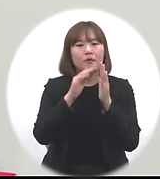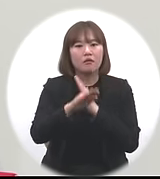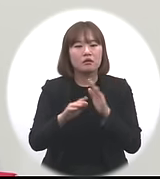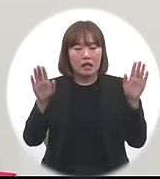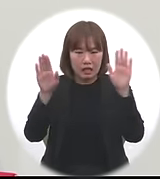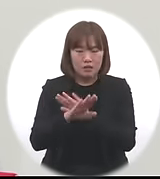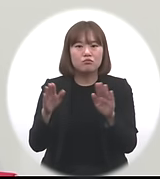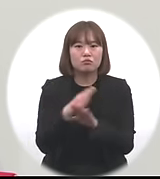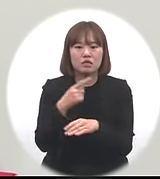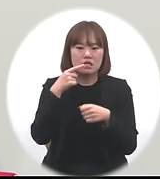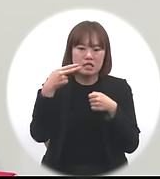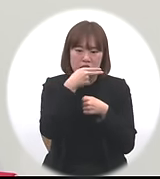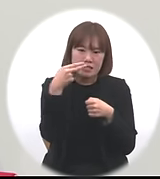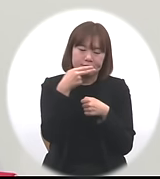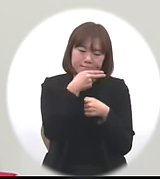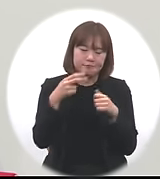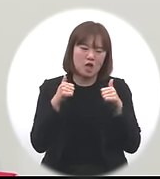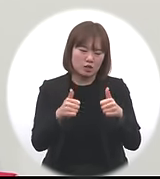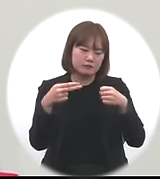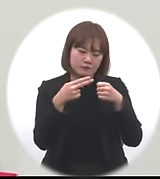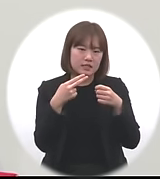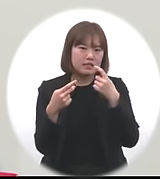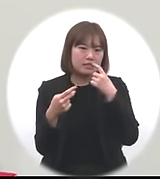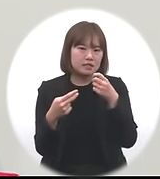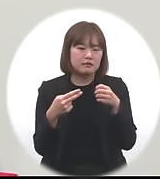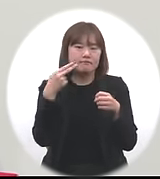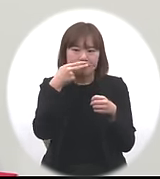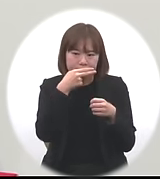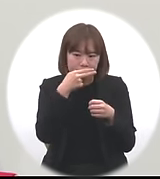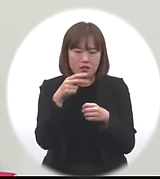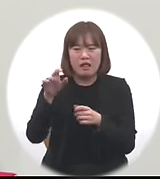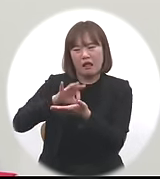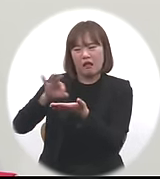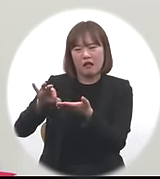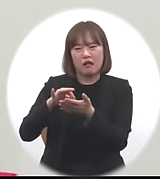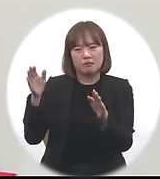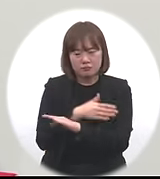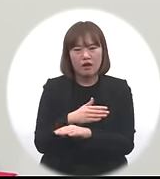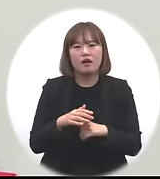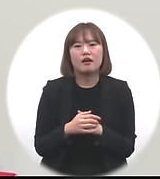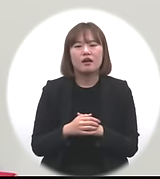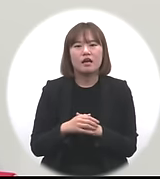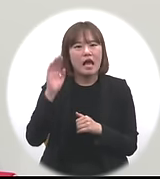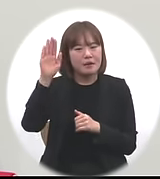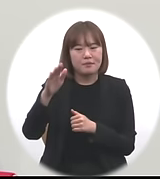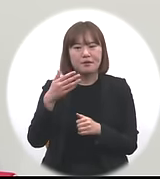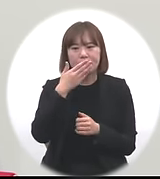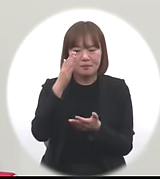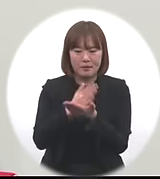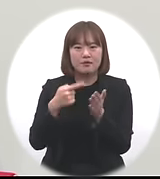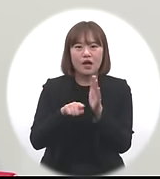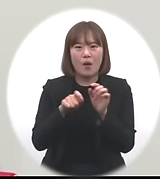저녁부터는 애 이가 부서져라고 닦아요. 너 오늘 가서 얼마나 돈을 썼냐? 이거부터 시작해서 예, 앞으로 안 써오려면 그런 오래 가지도